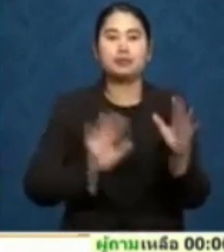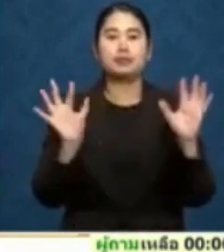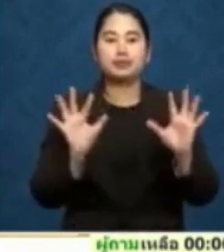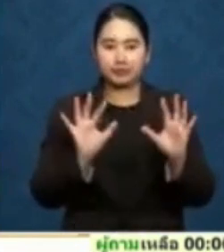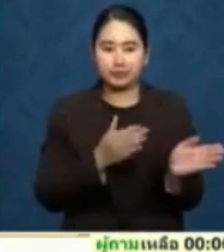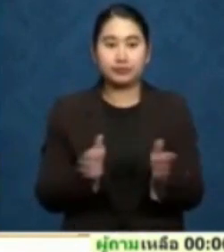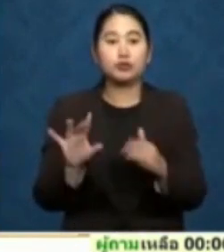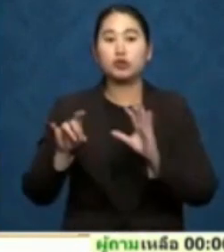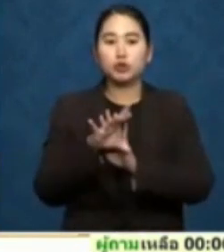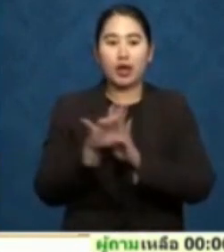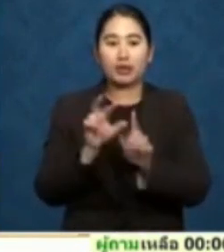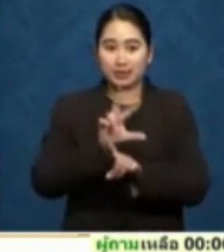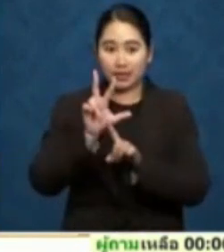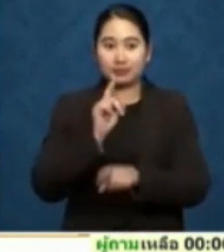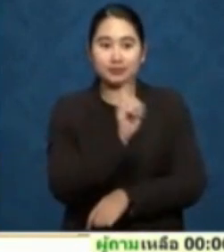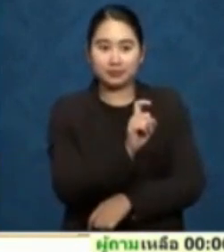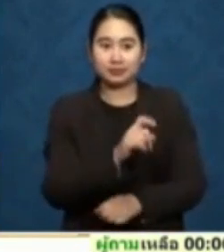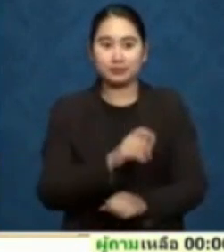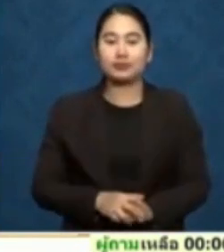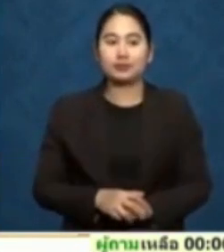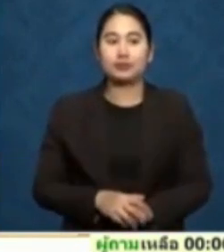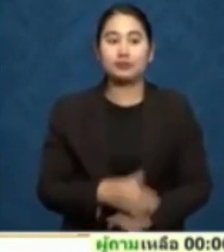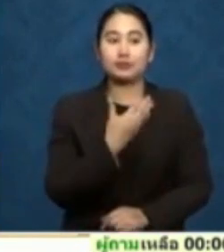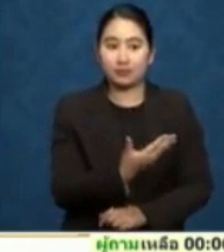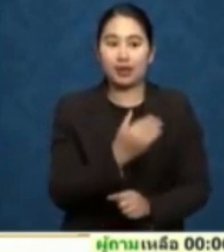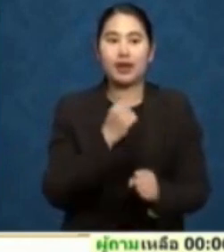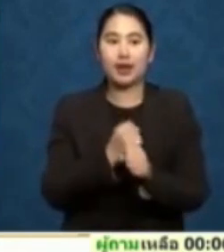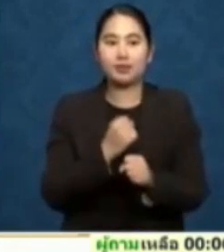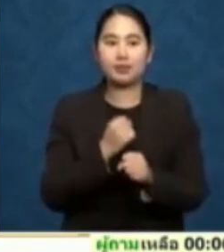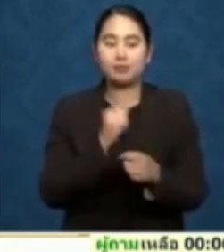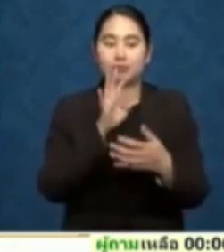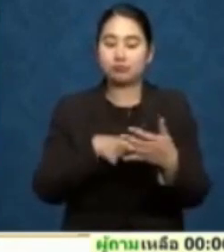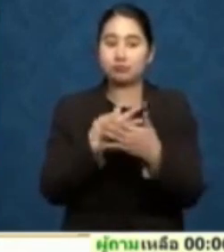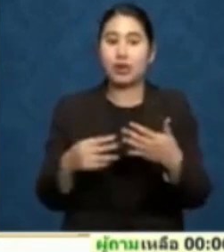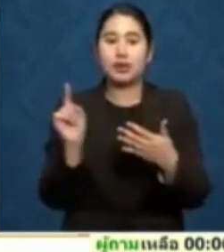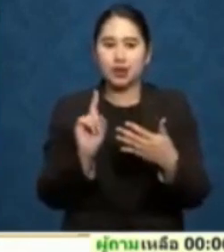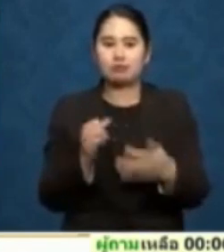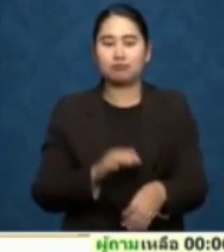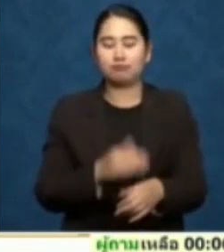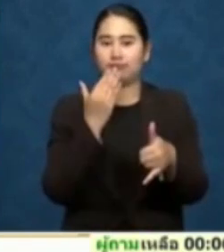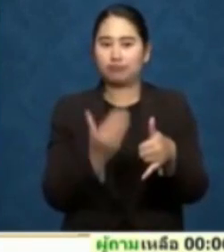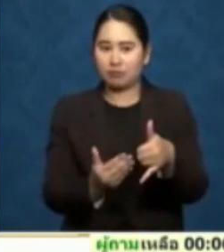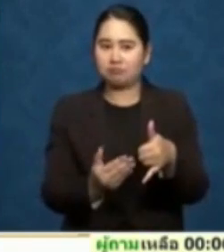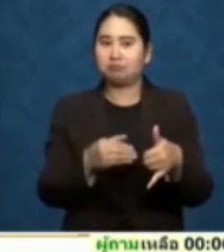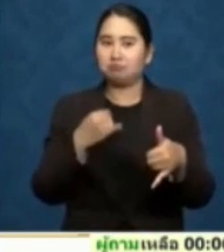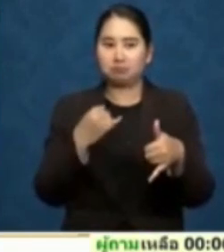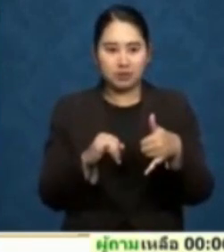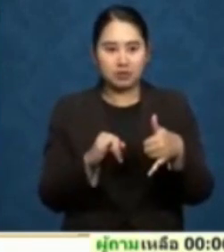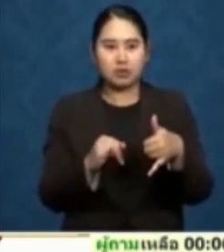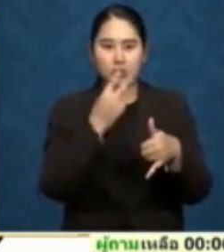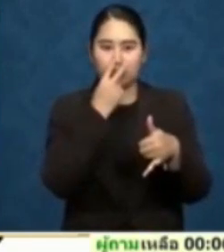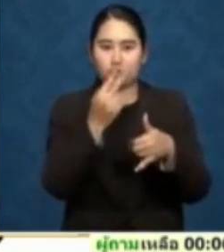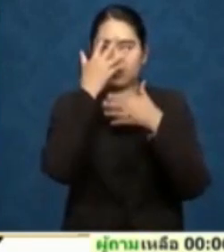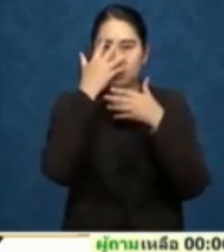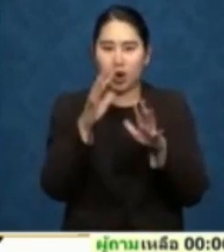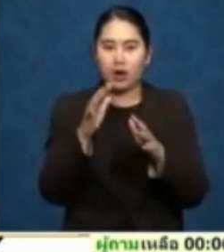ท้ายว่าท่านจะมีการดำเนินการอย่างไรเกี่ยวกับการประพฤติมิชอบการปล่อยปละละเลยของเจ้าหน้าที่รัฐเจ้า